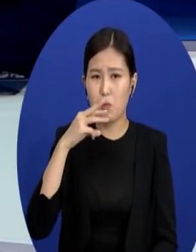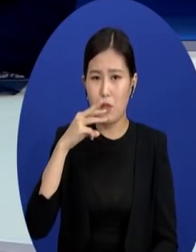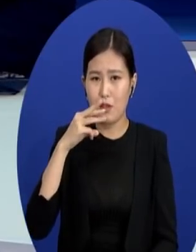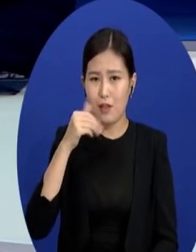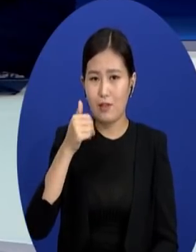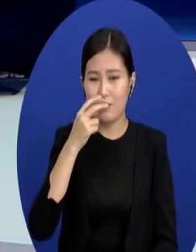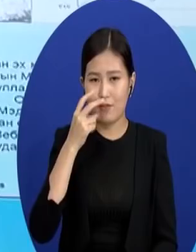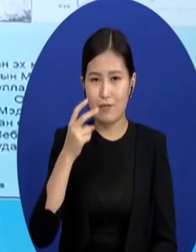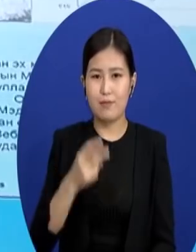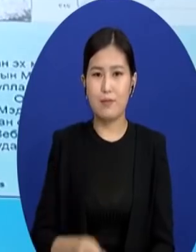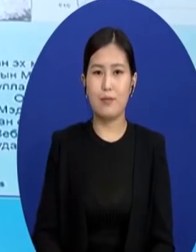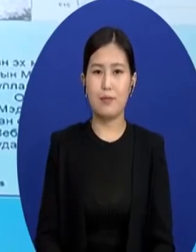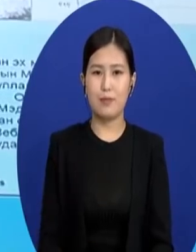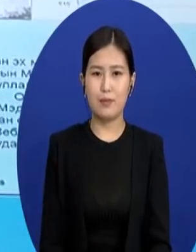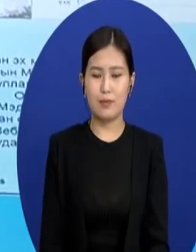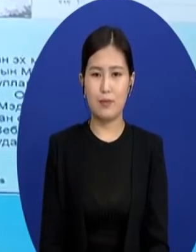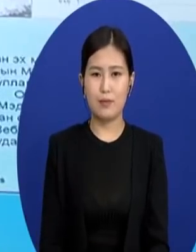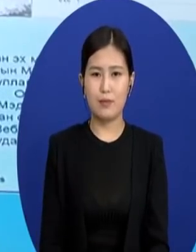хандуулна.